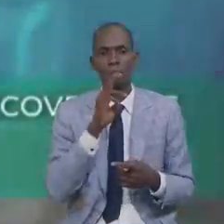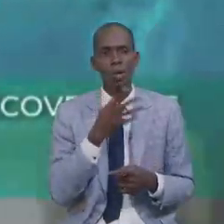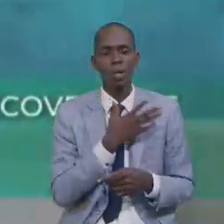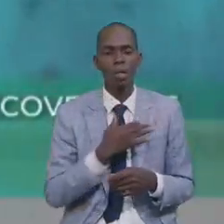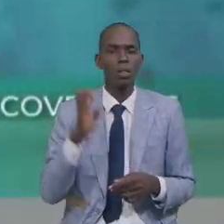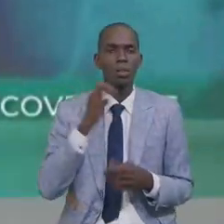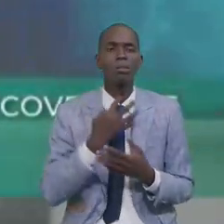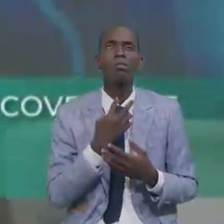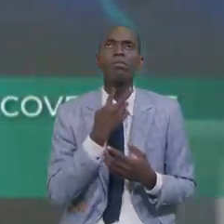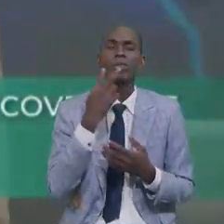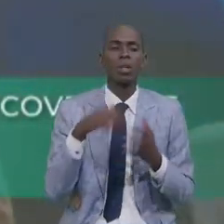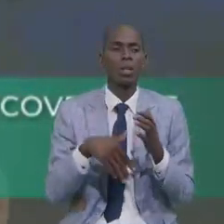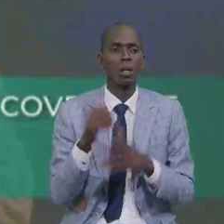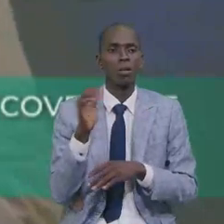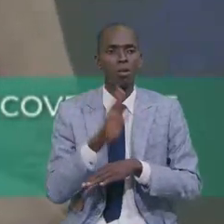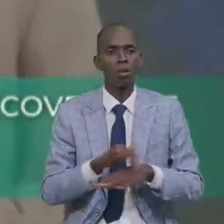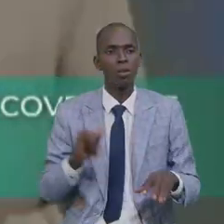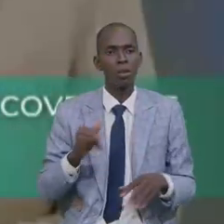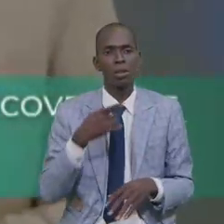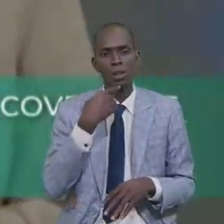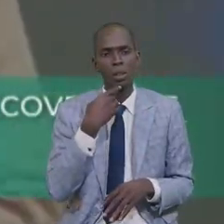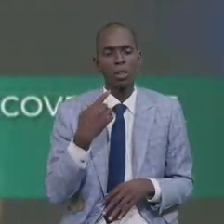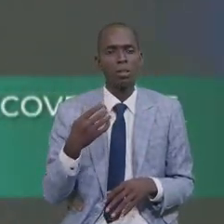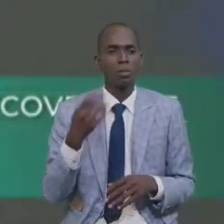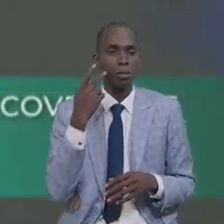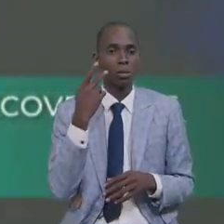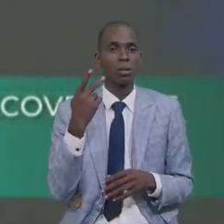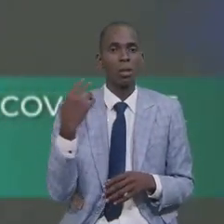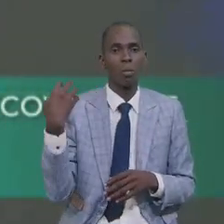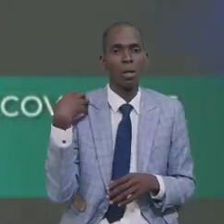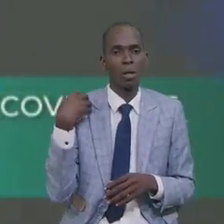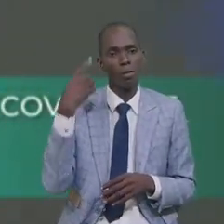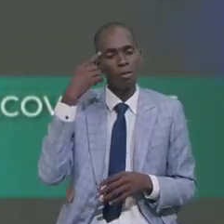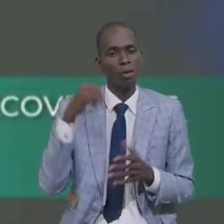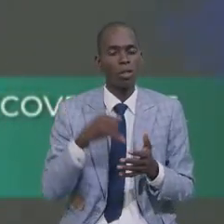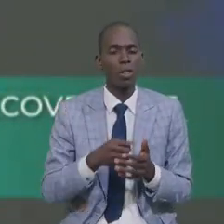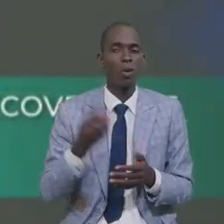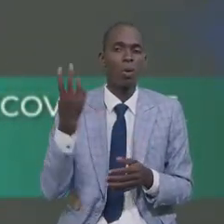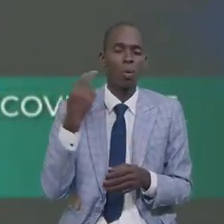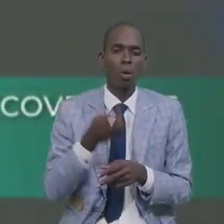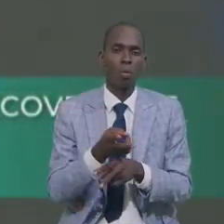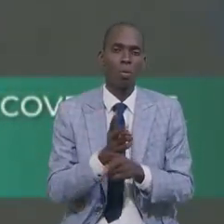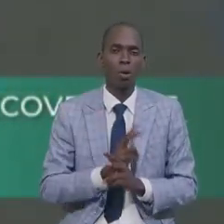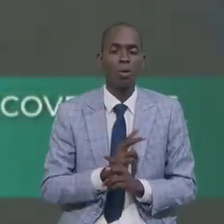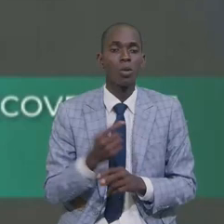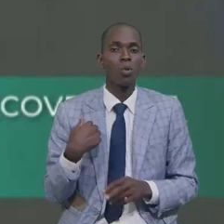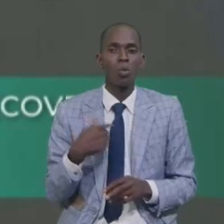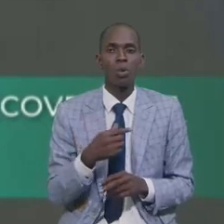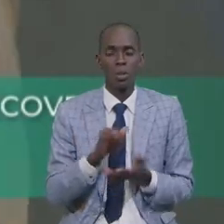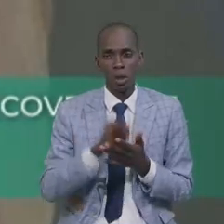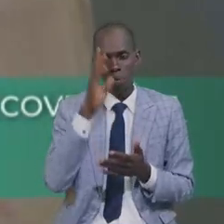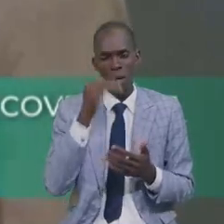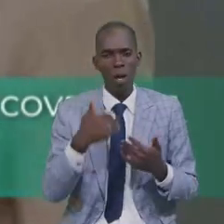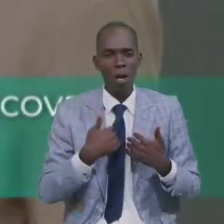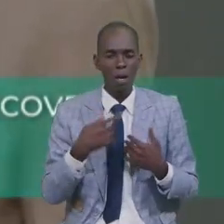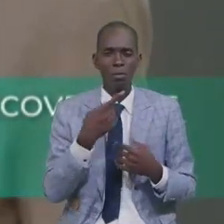Ah, mon Seigneur, il était emprunté. Pourquoi peut-il crier comme ça? Il avait la conviction